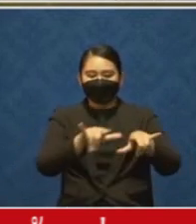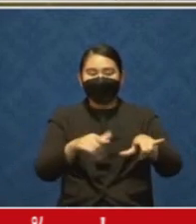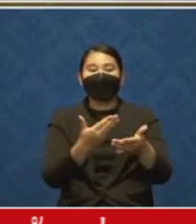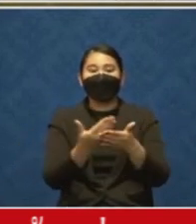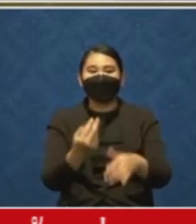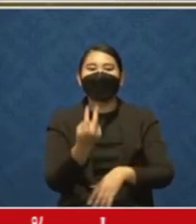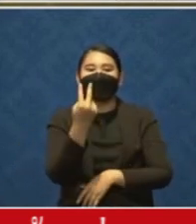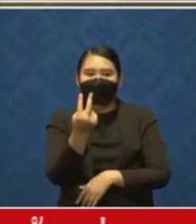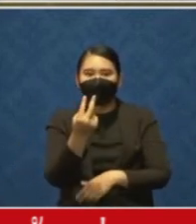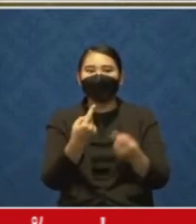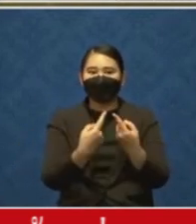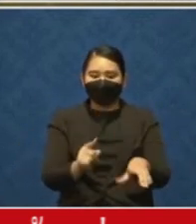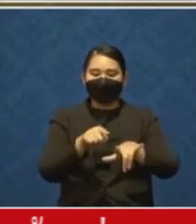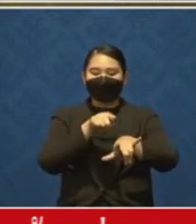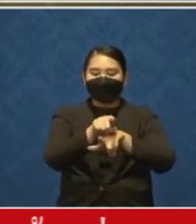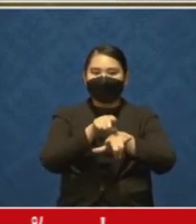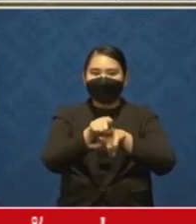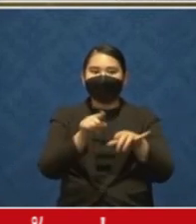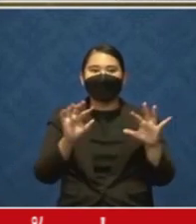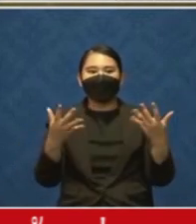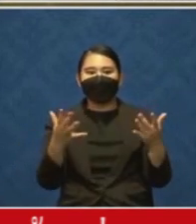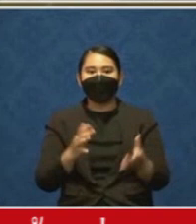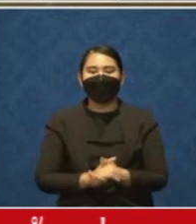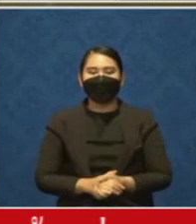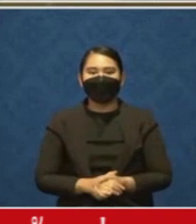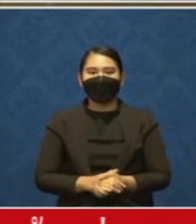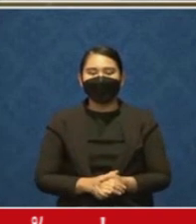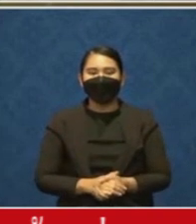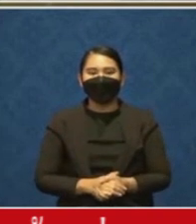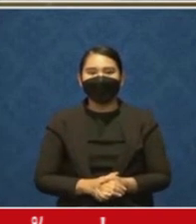แค่2ลำแล้ว2ลำก็ไม่มีอาวุธด้วยครับ